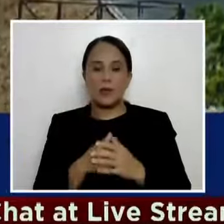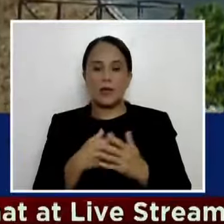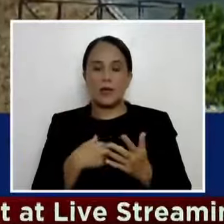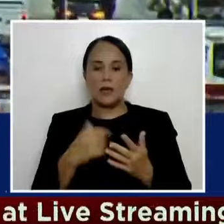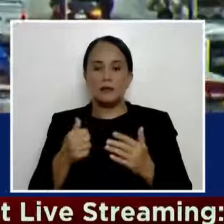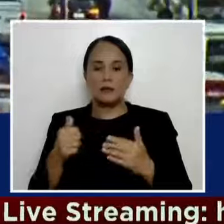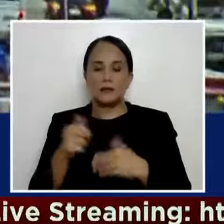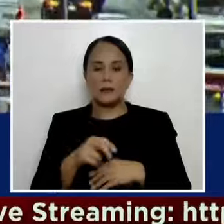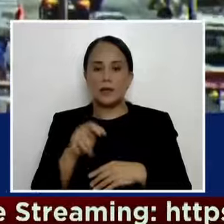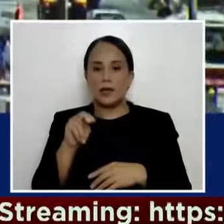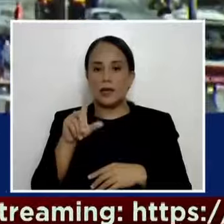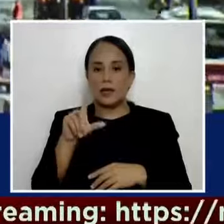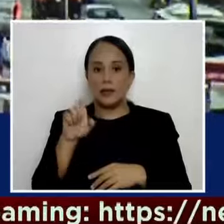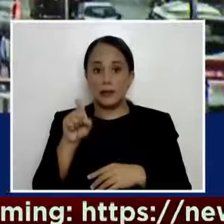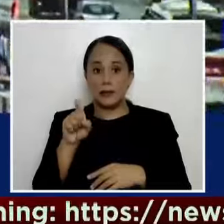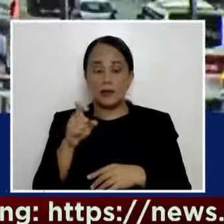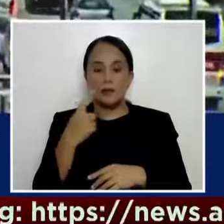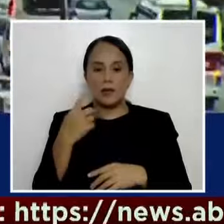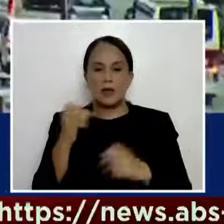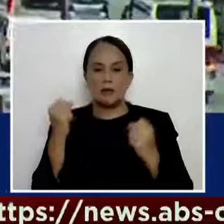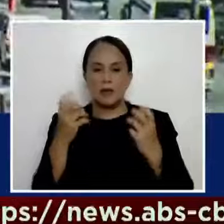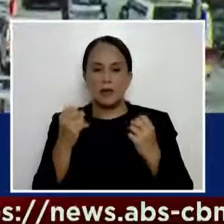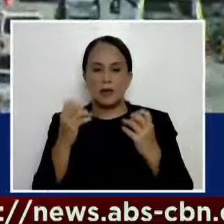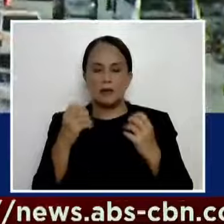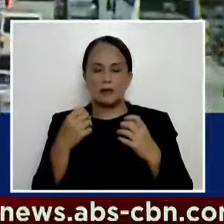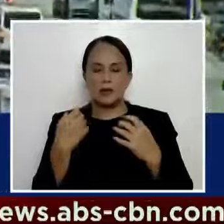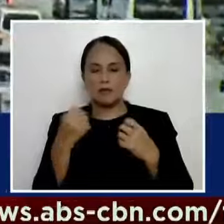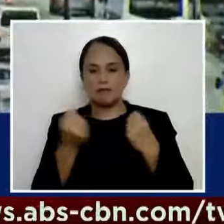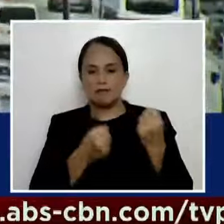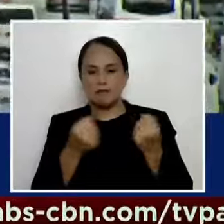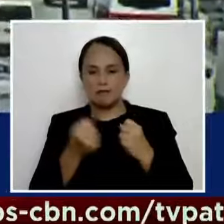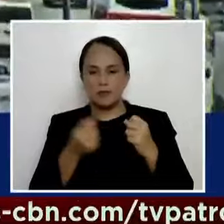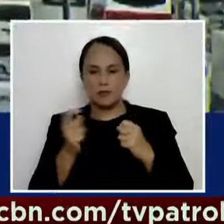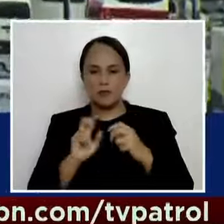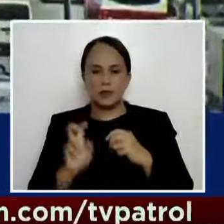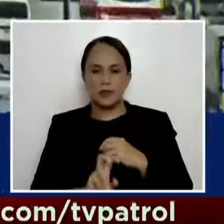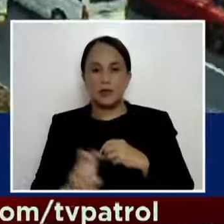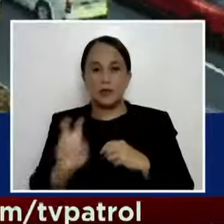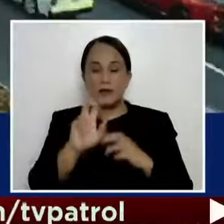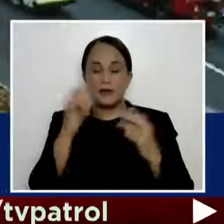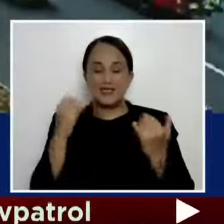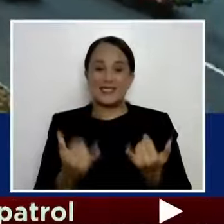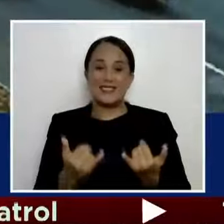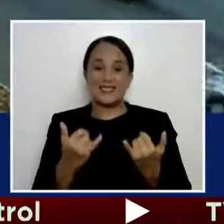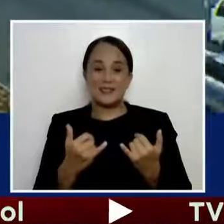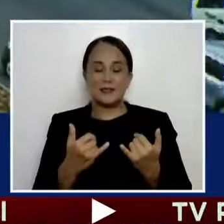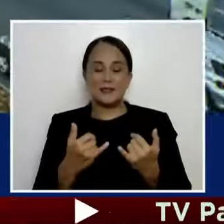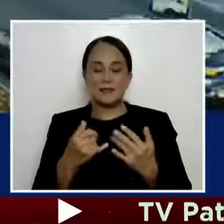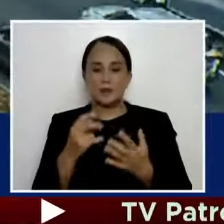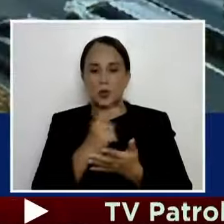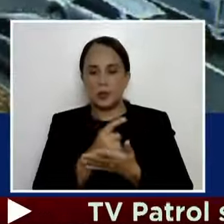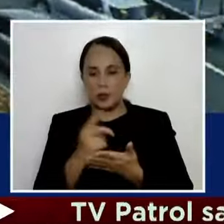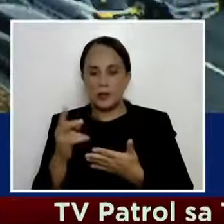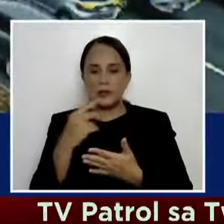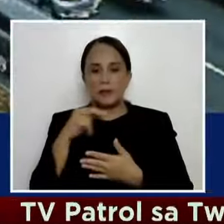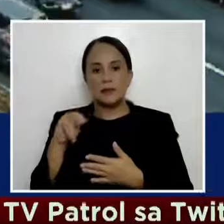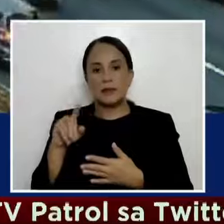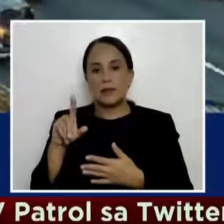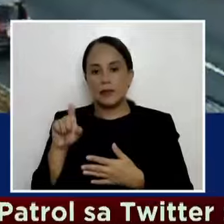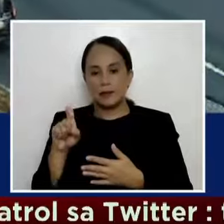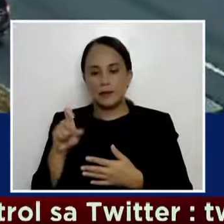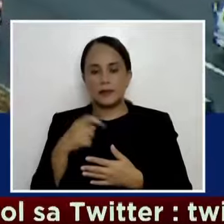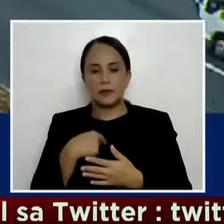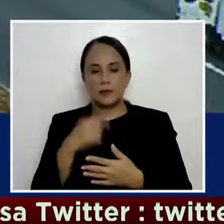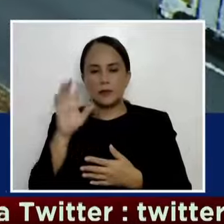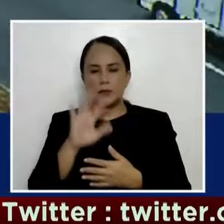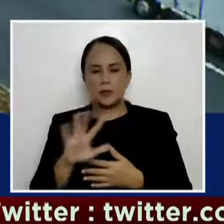Luzon Expressway para sa libu-libong motoristang uuwi ng probinsya ngayong Semana Santa. Ayon sa NLEX, kung ang daily average